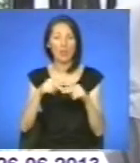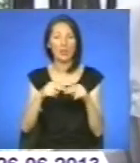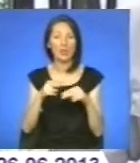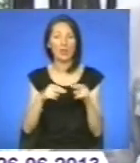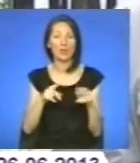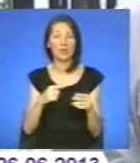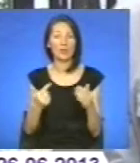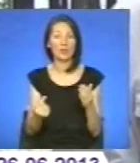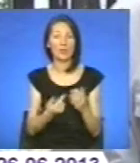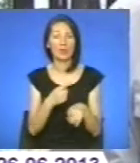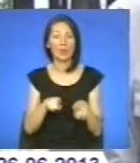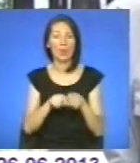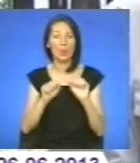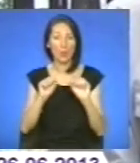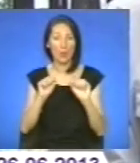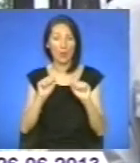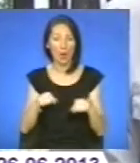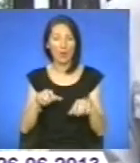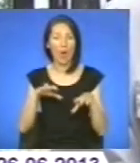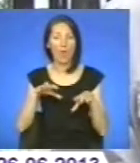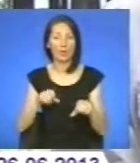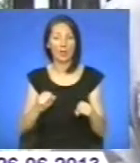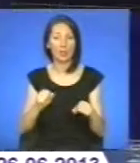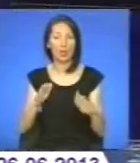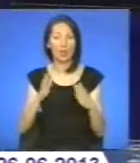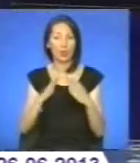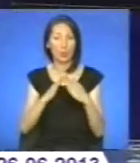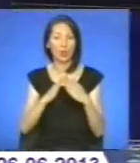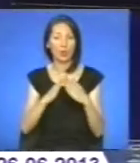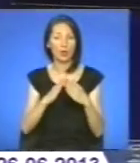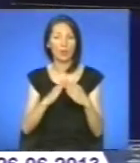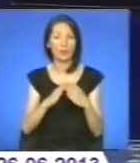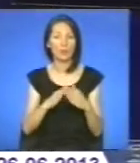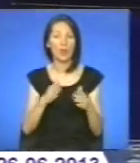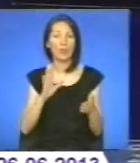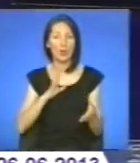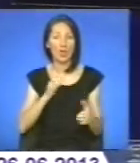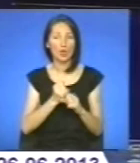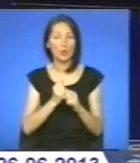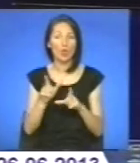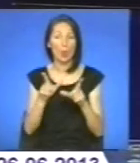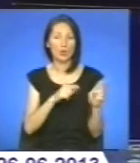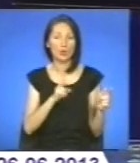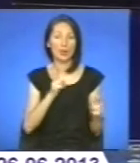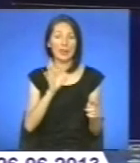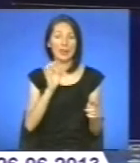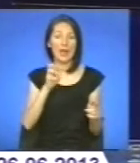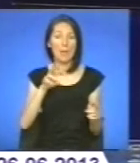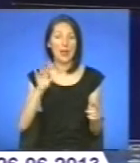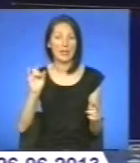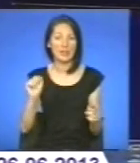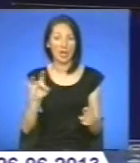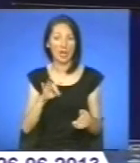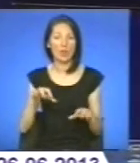і, знову ж таки, права власності на будівлі. Перебуваючи з робочою поїздкою в Кременецькому районі,